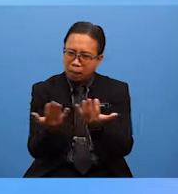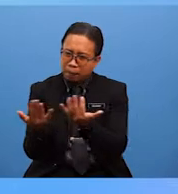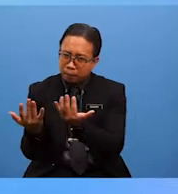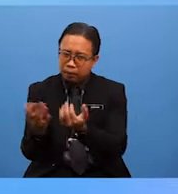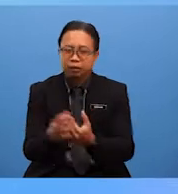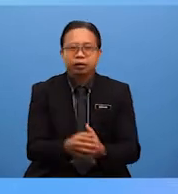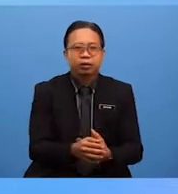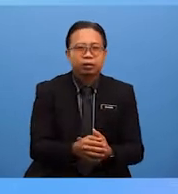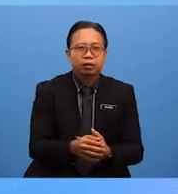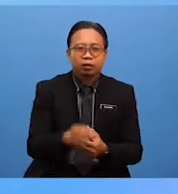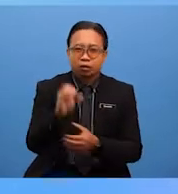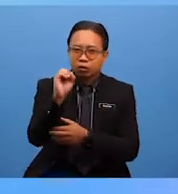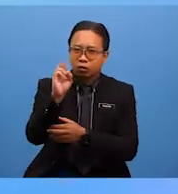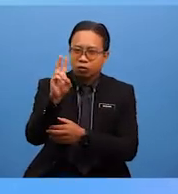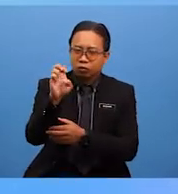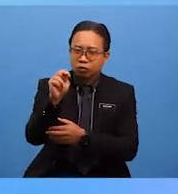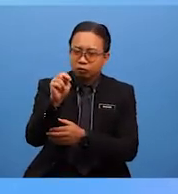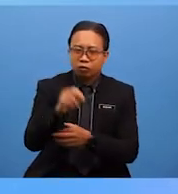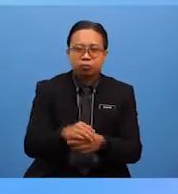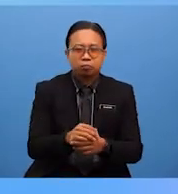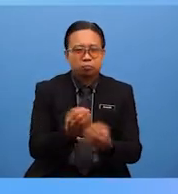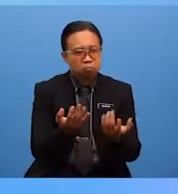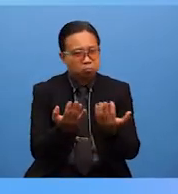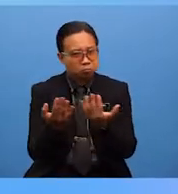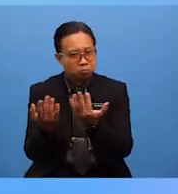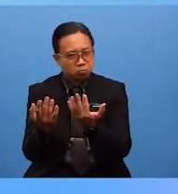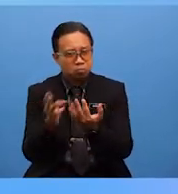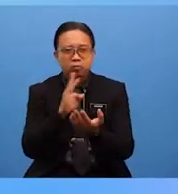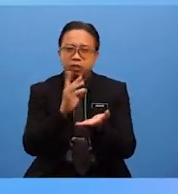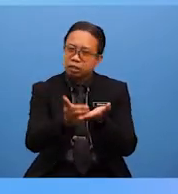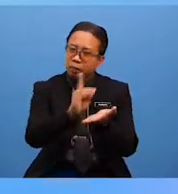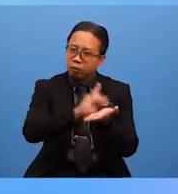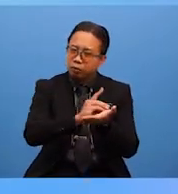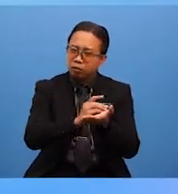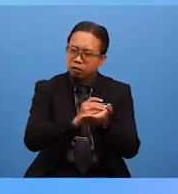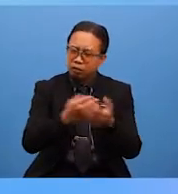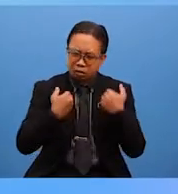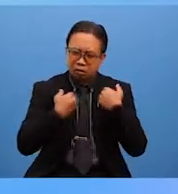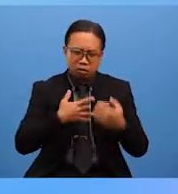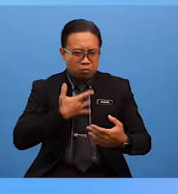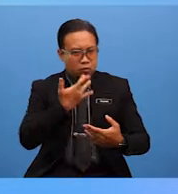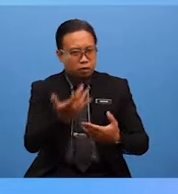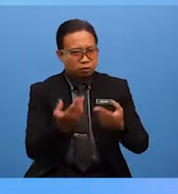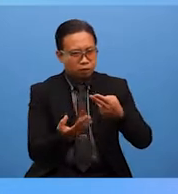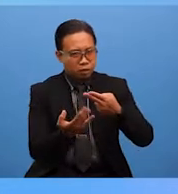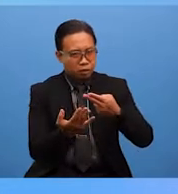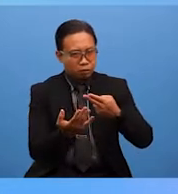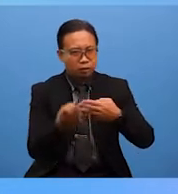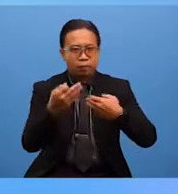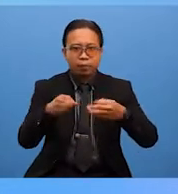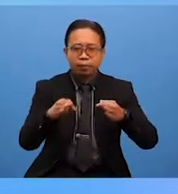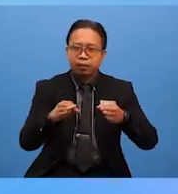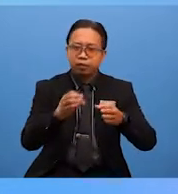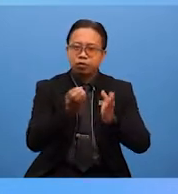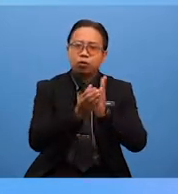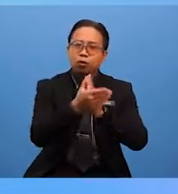ketuhar dan Nyalakan Api Dapur Kita dapat merasa Ich Habe yang dibebaskan oleh objek-objek